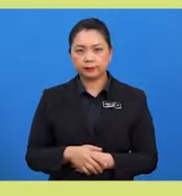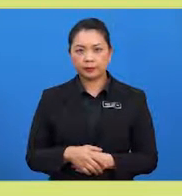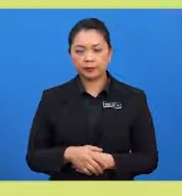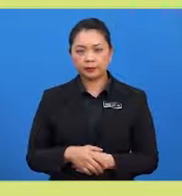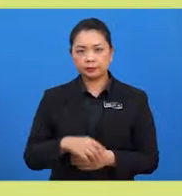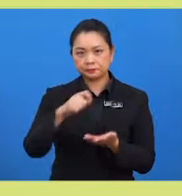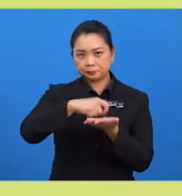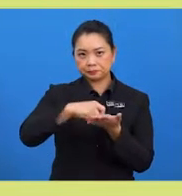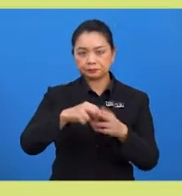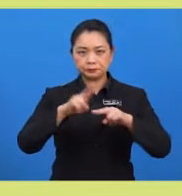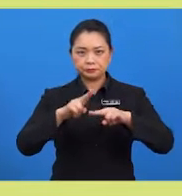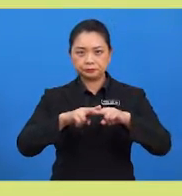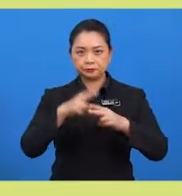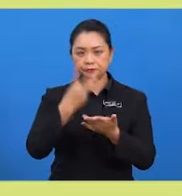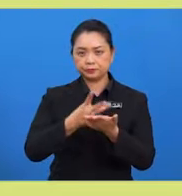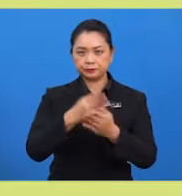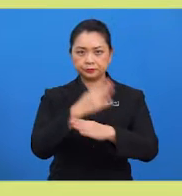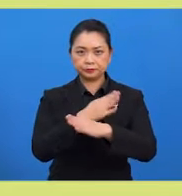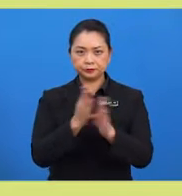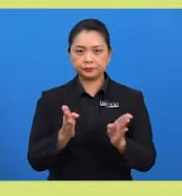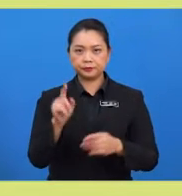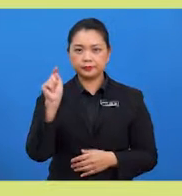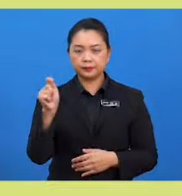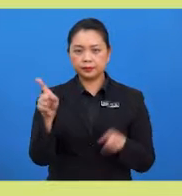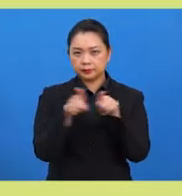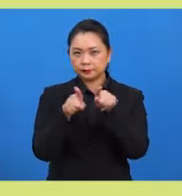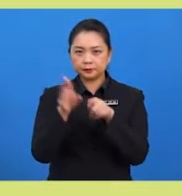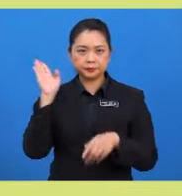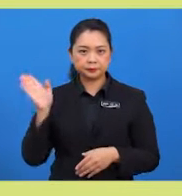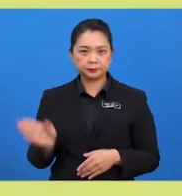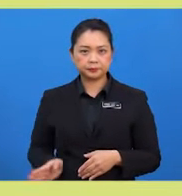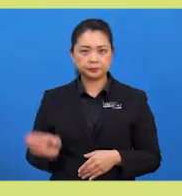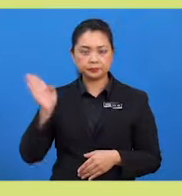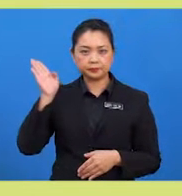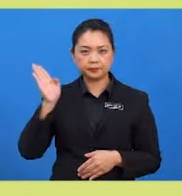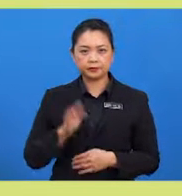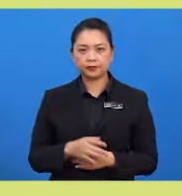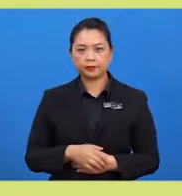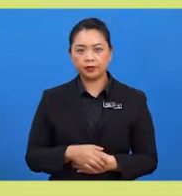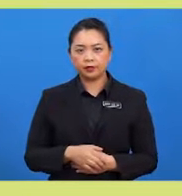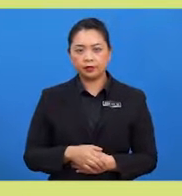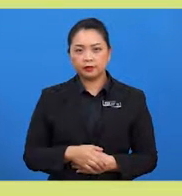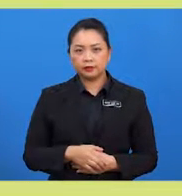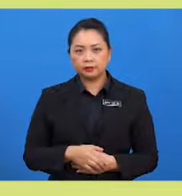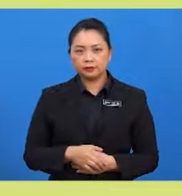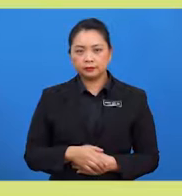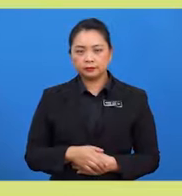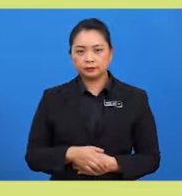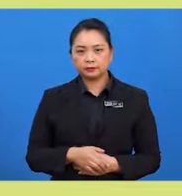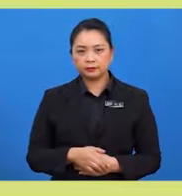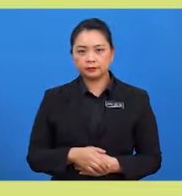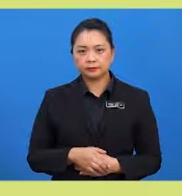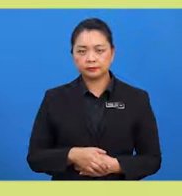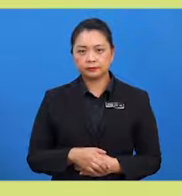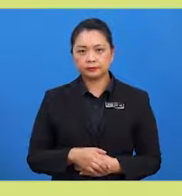RM62,400. Penyata kedudukan kewangan bentuk T seperti yang ditunjukkan. Catatan dalam setiap komponen